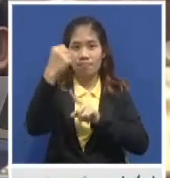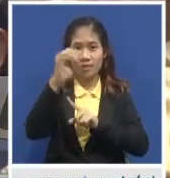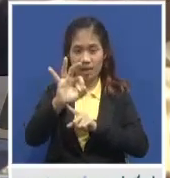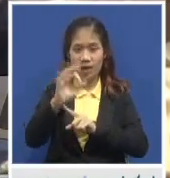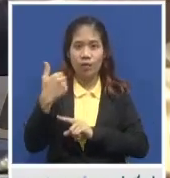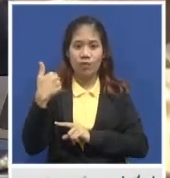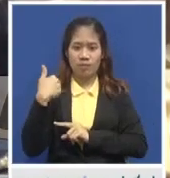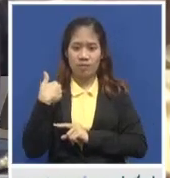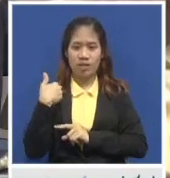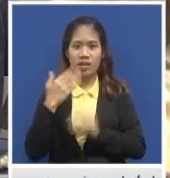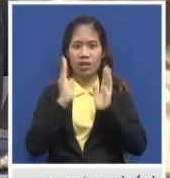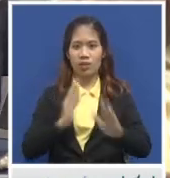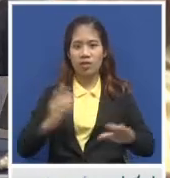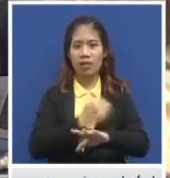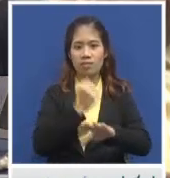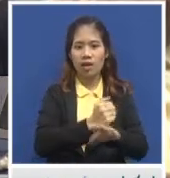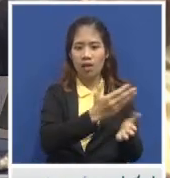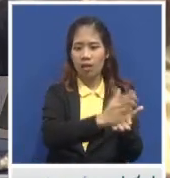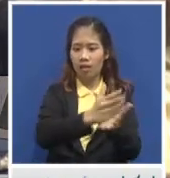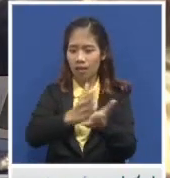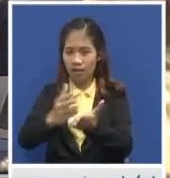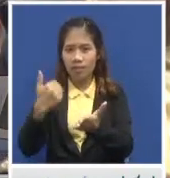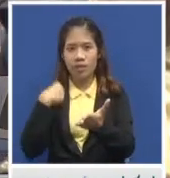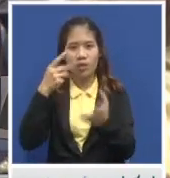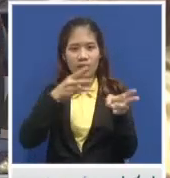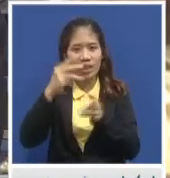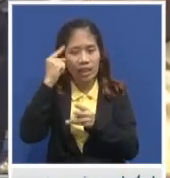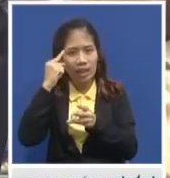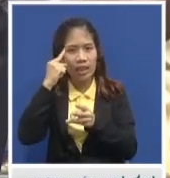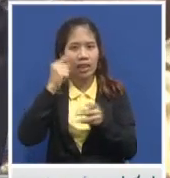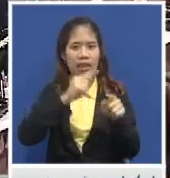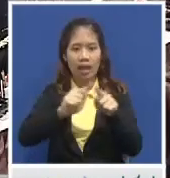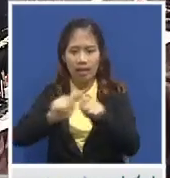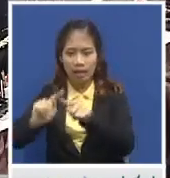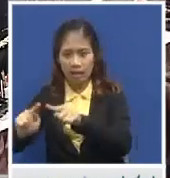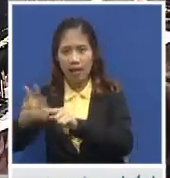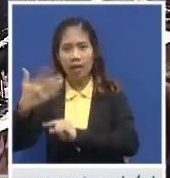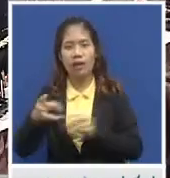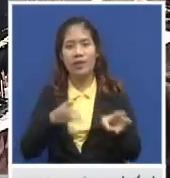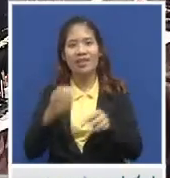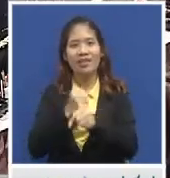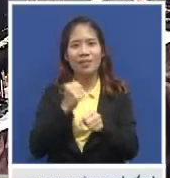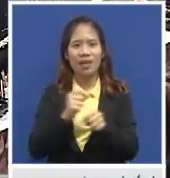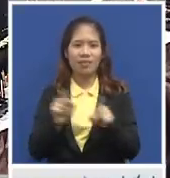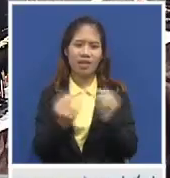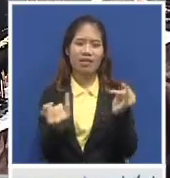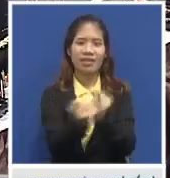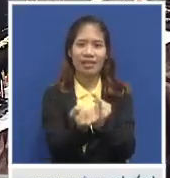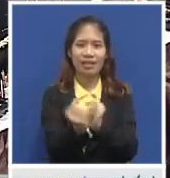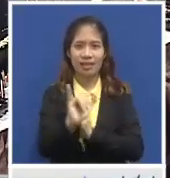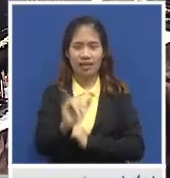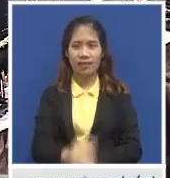ากหลากหลายพรรคมีแนวความคิดที่แตกต่างกันวิธีการทำงานที่อาจจะไม่คุ้นเคยซึ่งกันและ